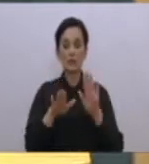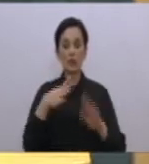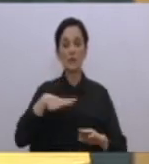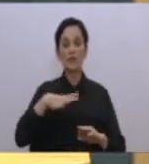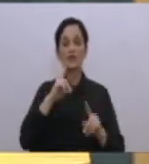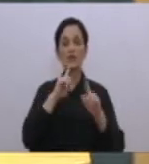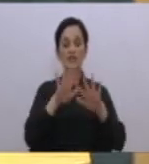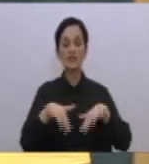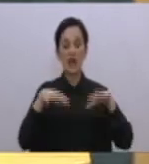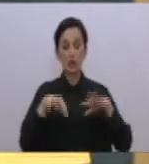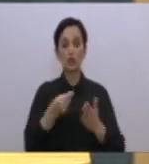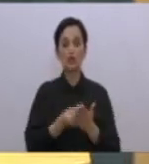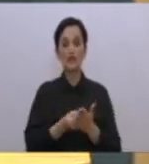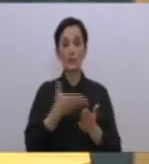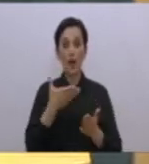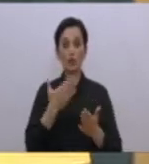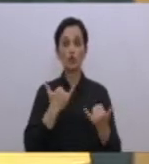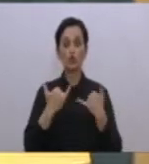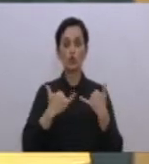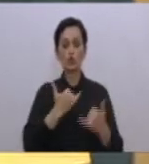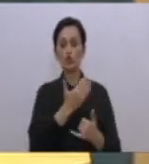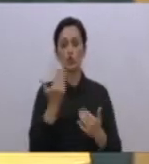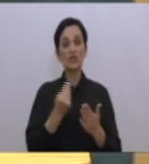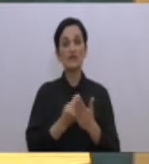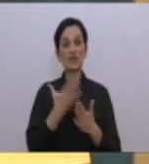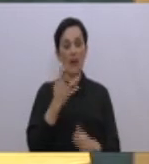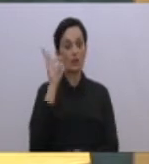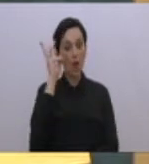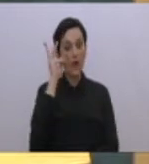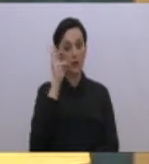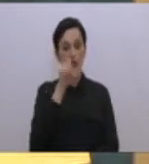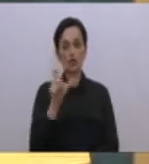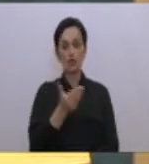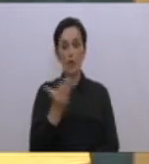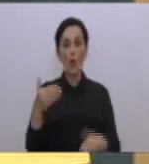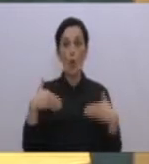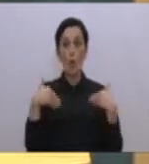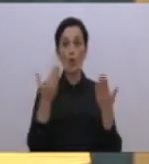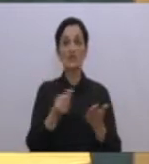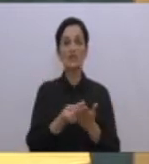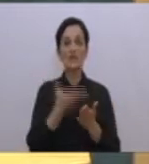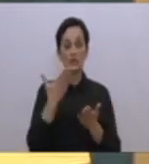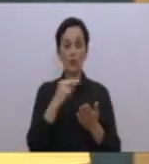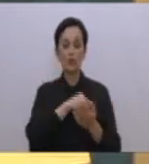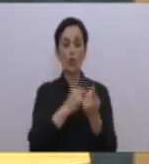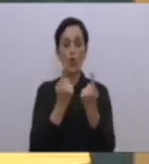საკრებულოს თავმჯდომარე, ძვირფასო სტუმრებო, ძვირფასო ელჩებო, მოგესალმებით ძვირფასო